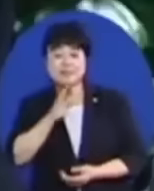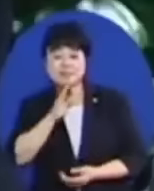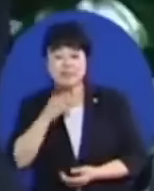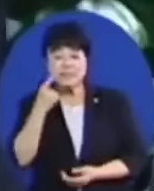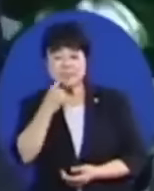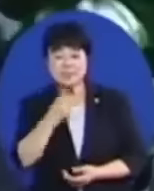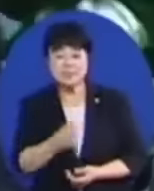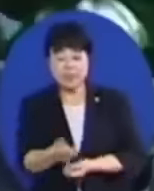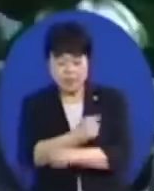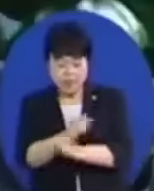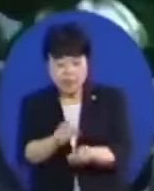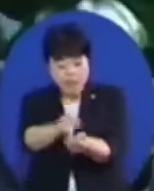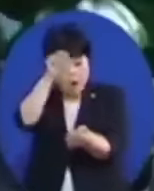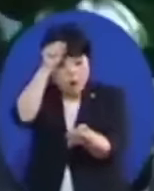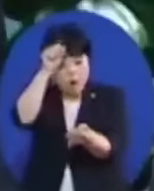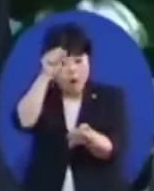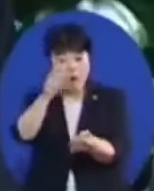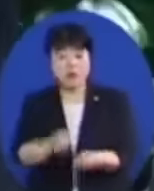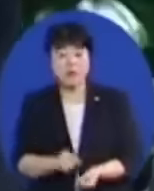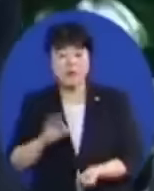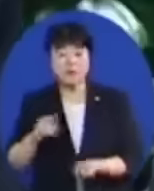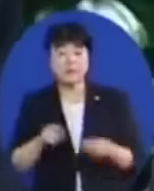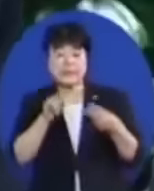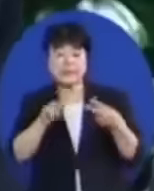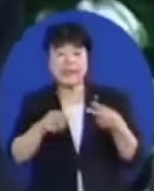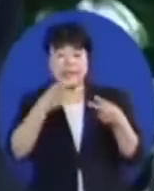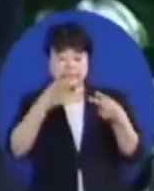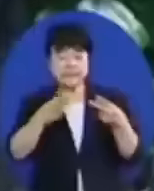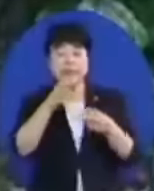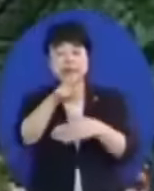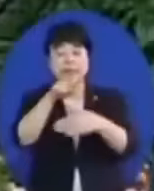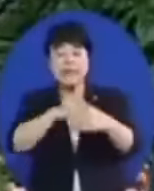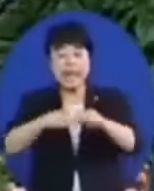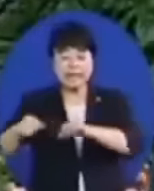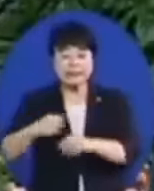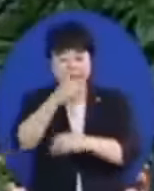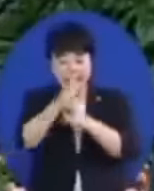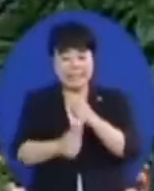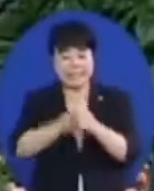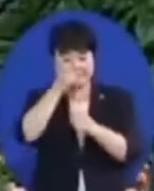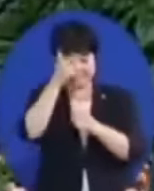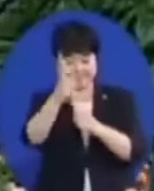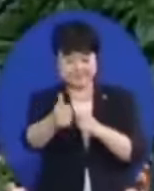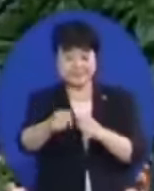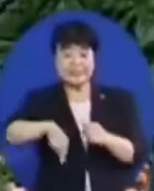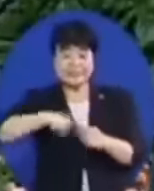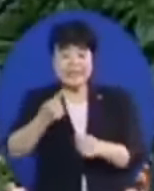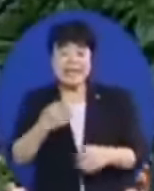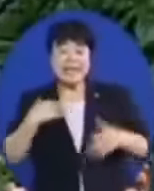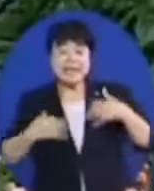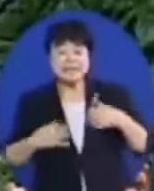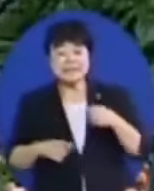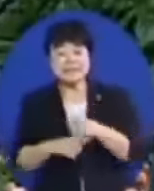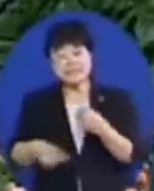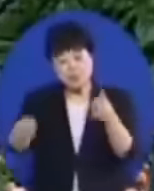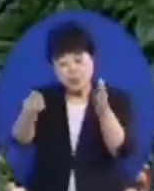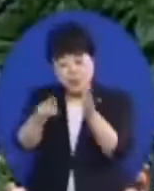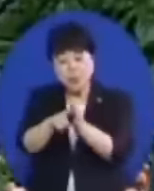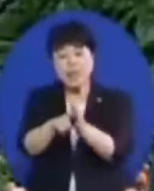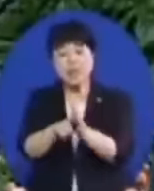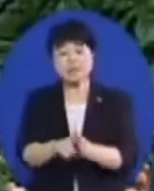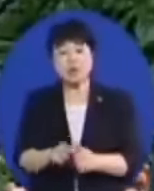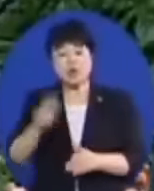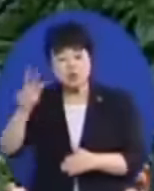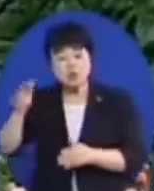입을 넓게 여는 것입니다. 빌립보서 2장 13절에 너희 안에서 행하시는 이는 하나님이시니 자기의 기쁘신 뜻을 위하여 너희에게 소원을